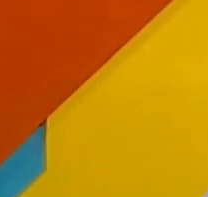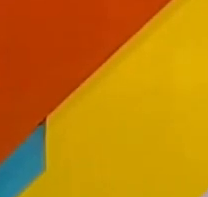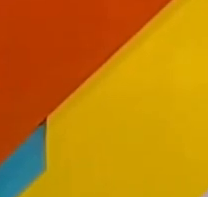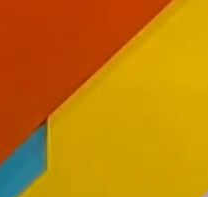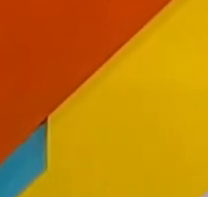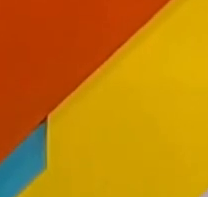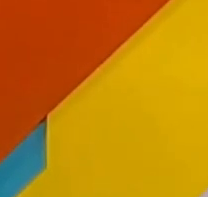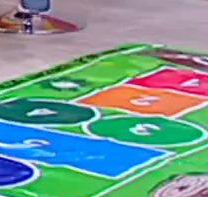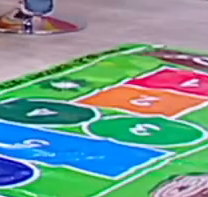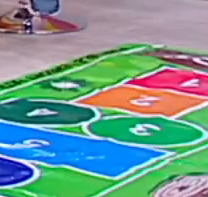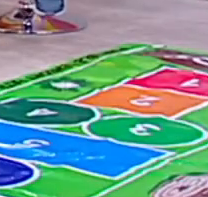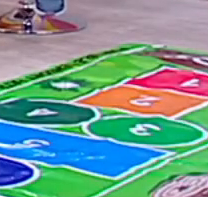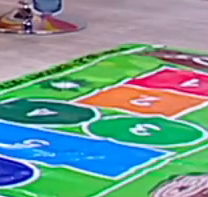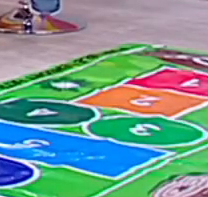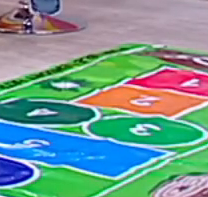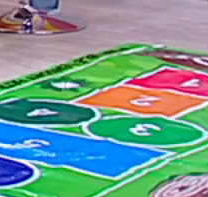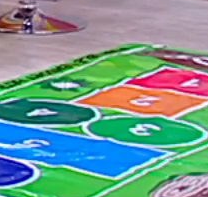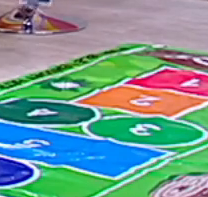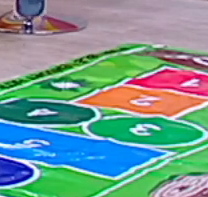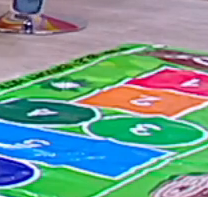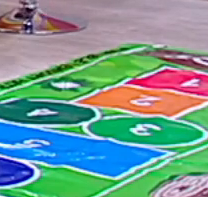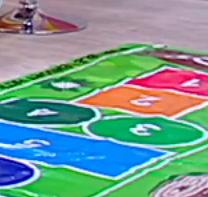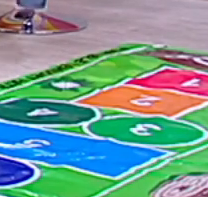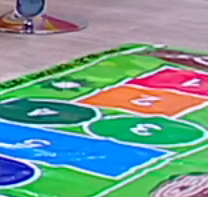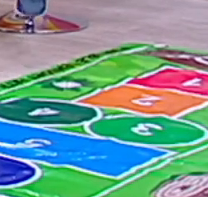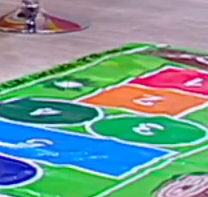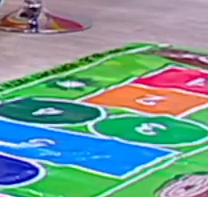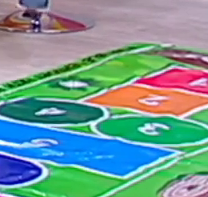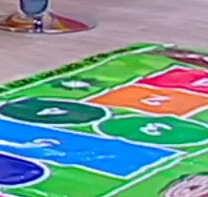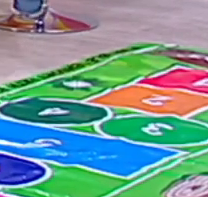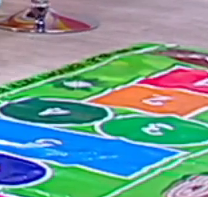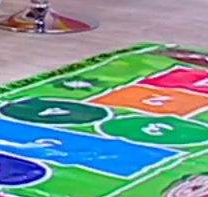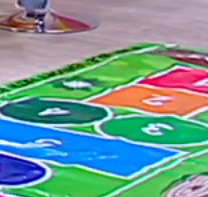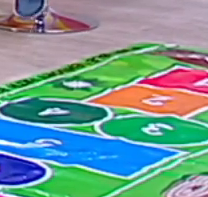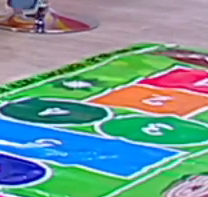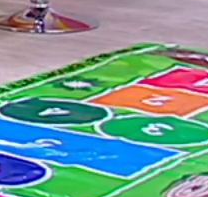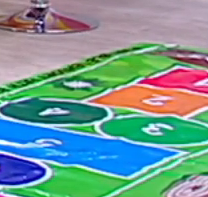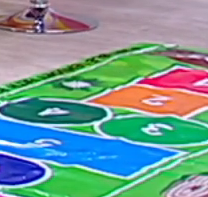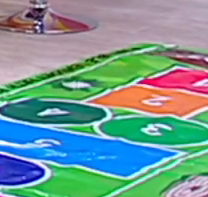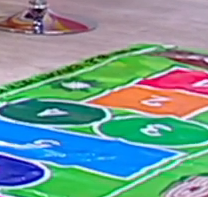ndak mau nggak ngopi song by Johan